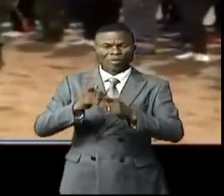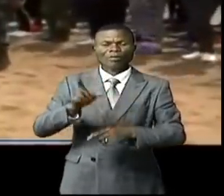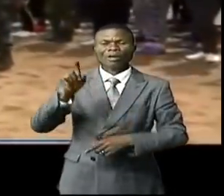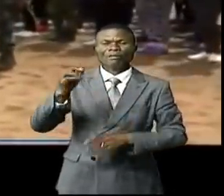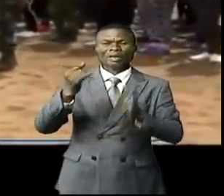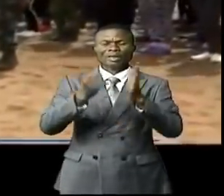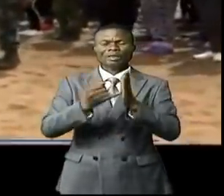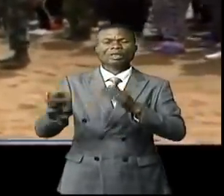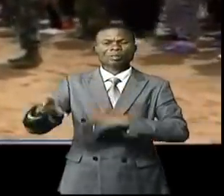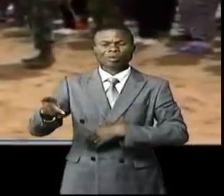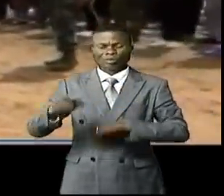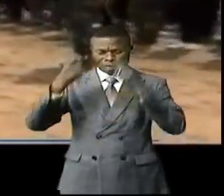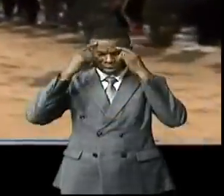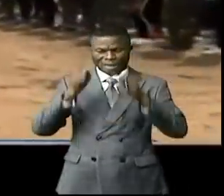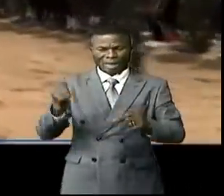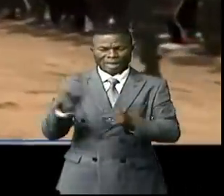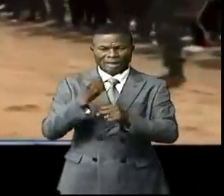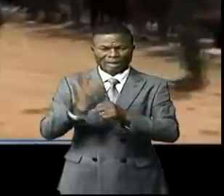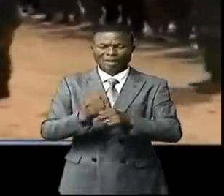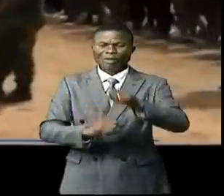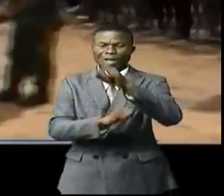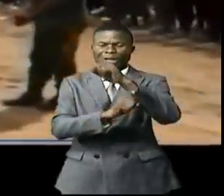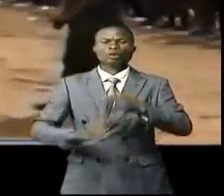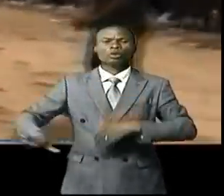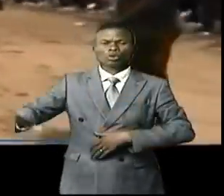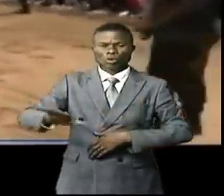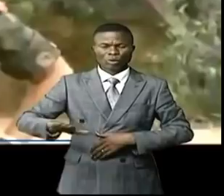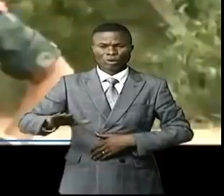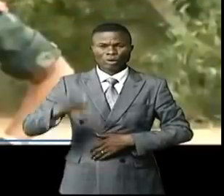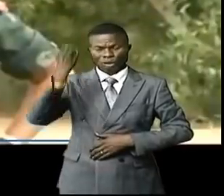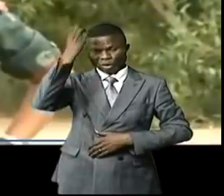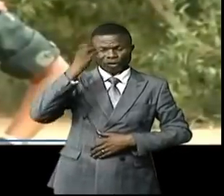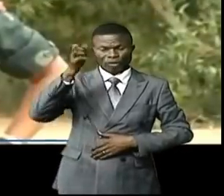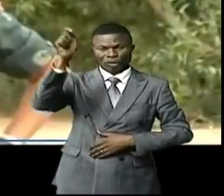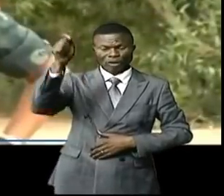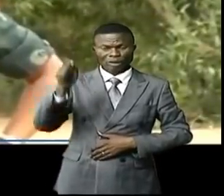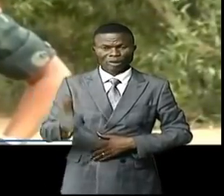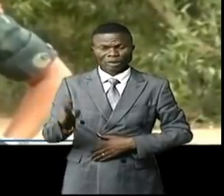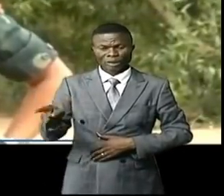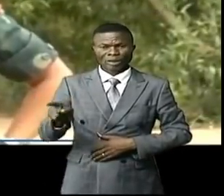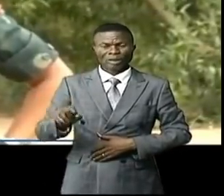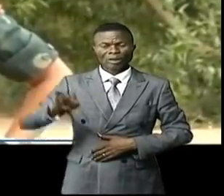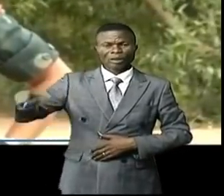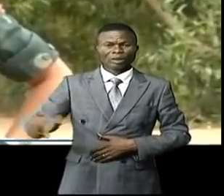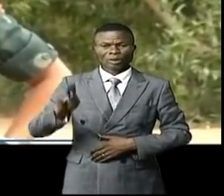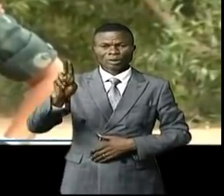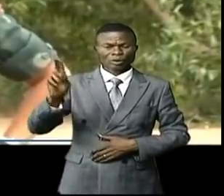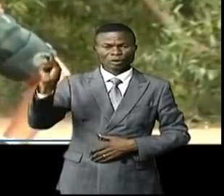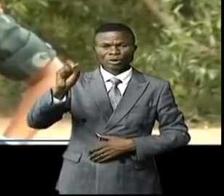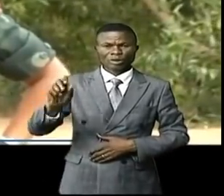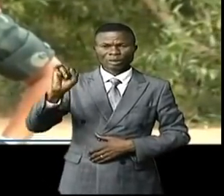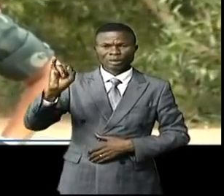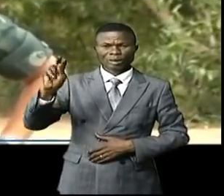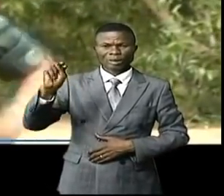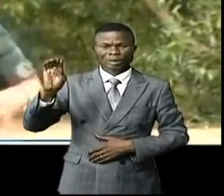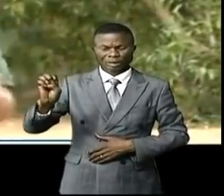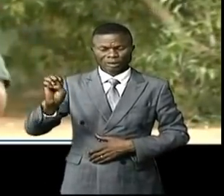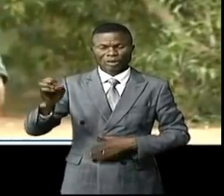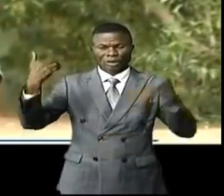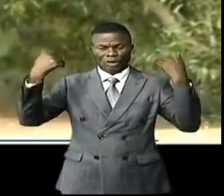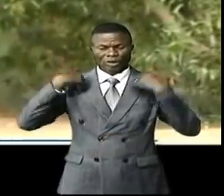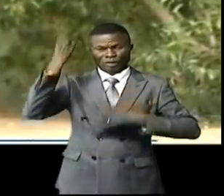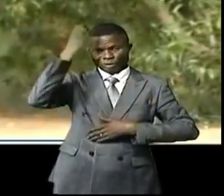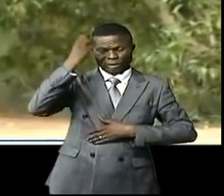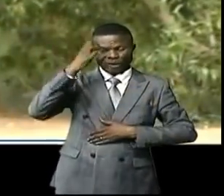que déterminées à servir sous les drapeaux. Raison pour laquelle le général de brigade Cheshima Justine, chef de département training à l'état-major général